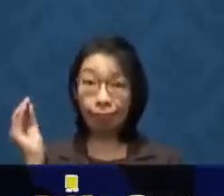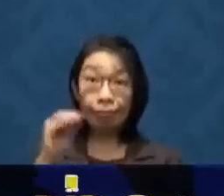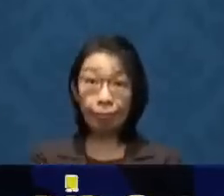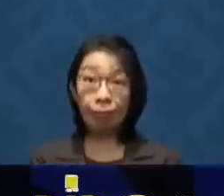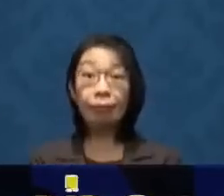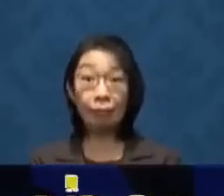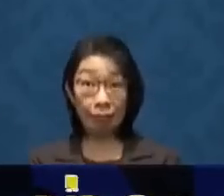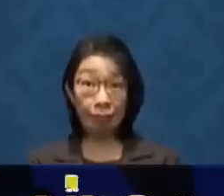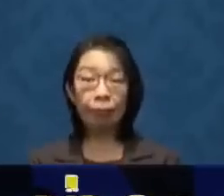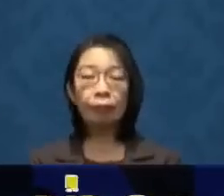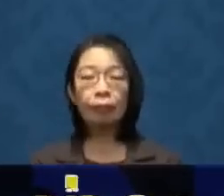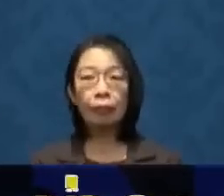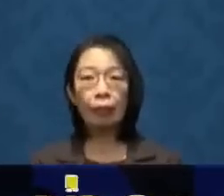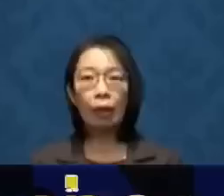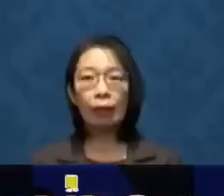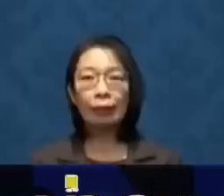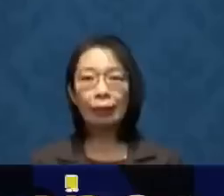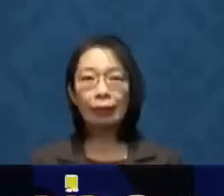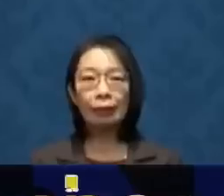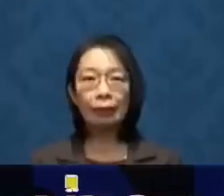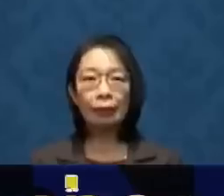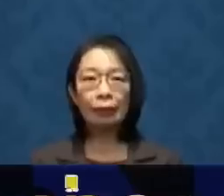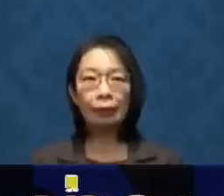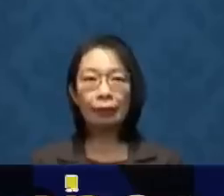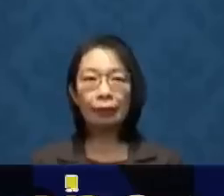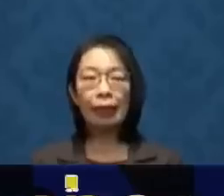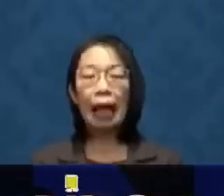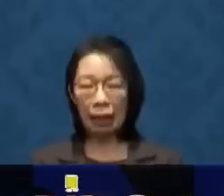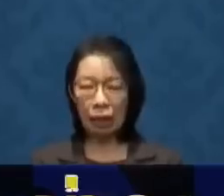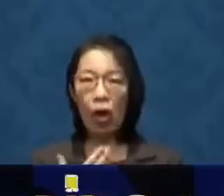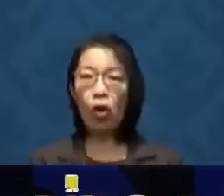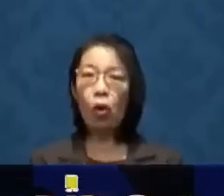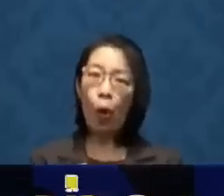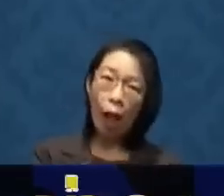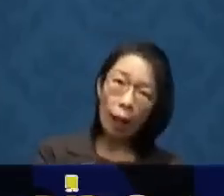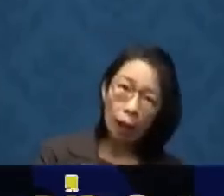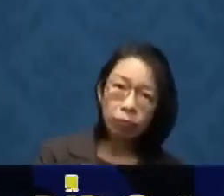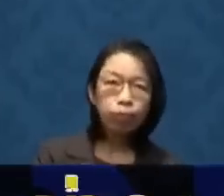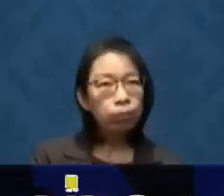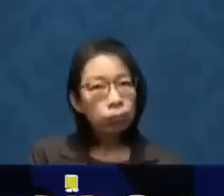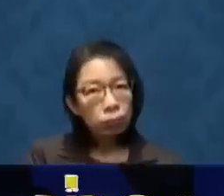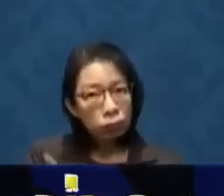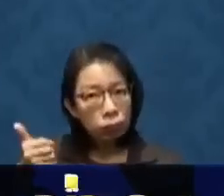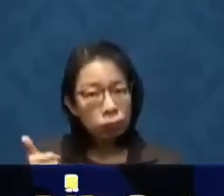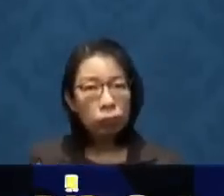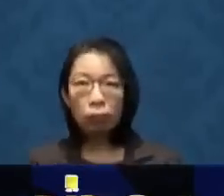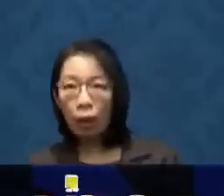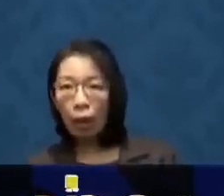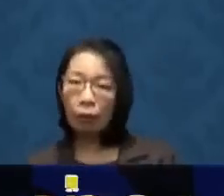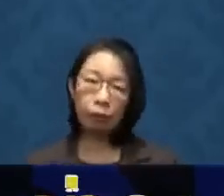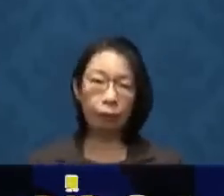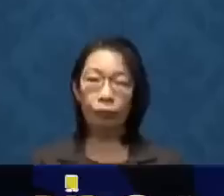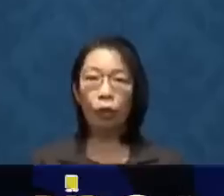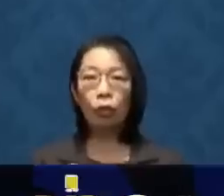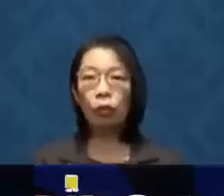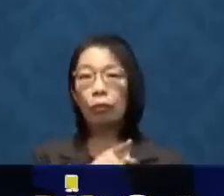ฐบาลคาดการว่าพรก.ฉบับนี้จะถูกสภาคว่ำจึงใช้กระบวนการนี้เพื่อยื้อเวลานี่เป็นประวัติศาสตร์ชาติไ